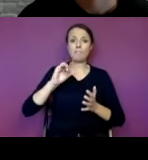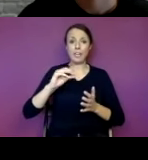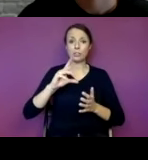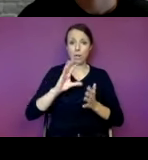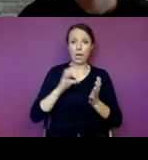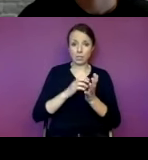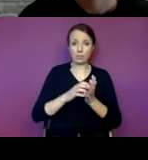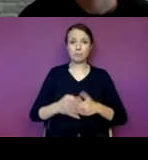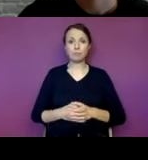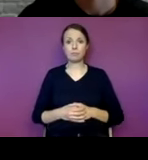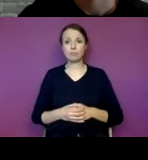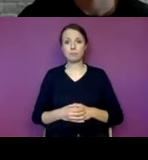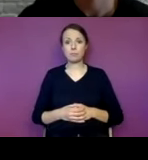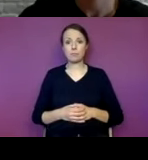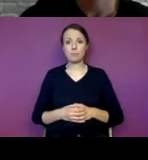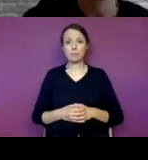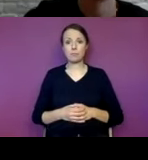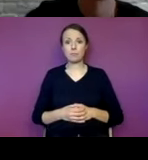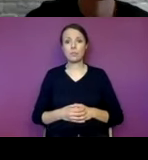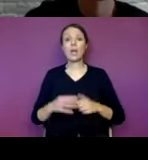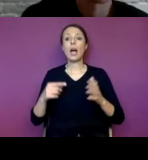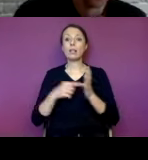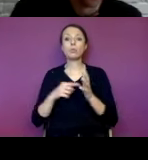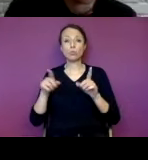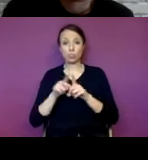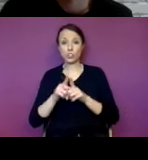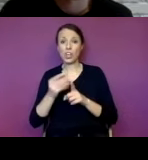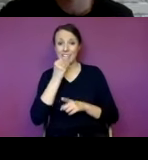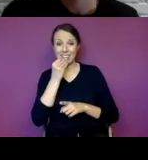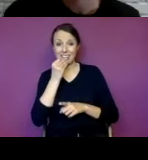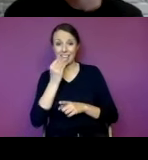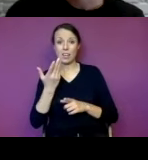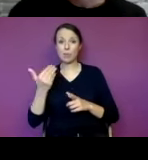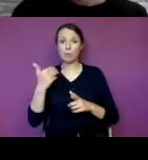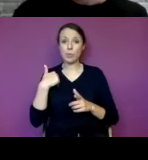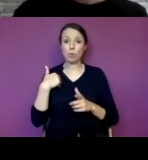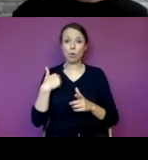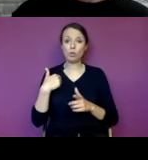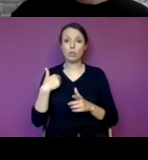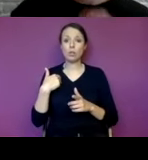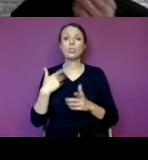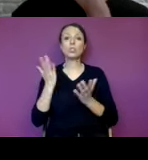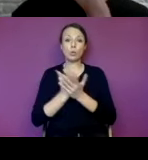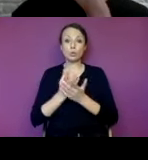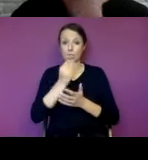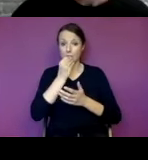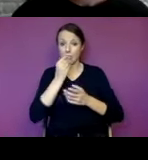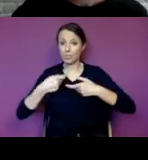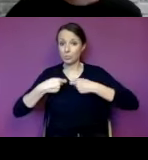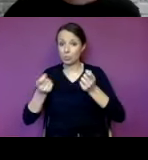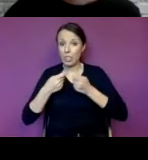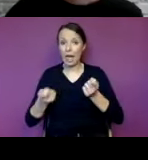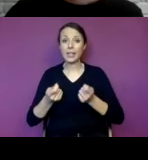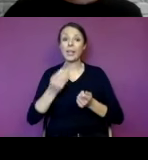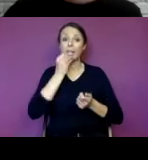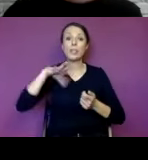bardzo ważnym wątkiem stała się taki wątek jedzeniowy, że wieś sprzedaje żywność wiejską. To, co